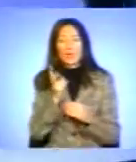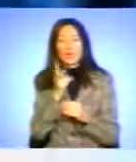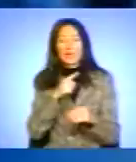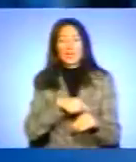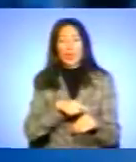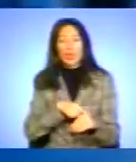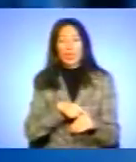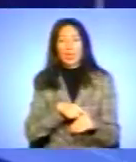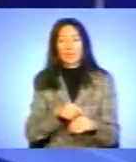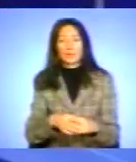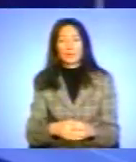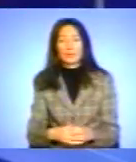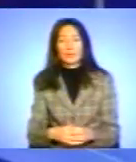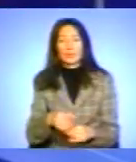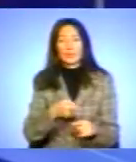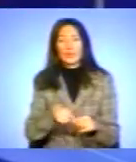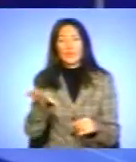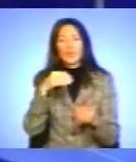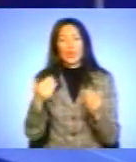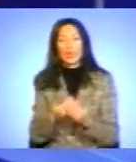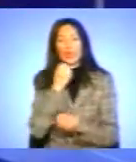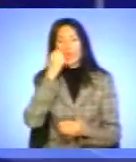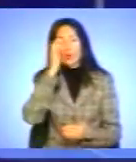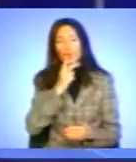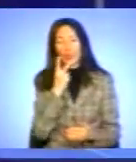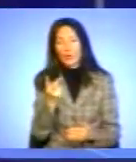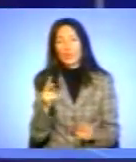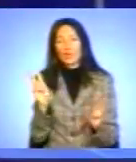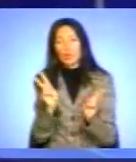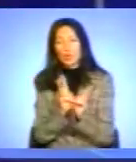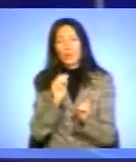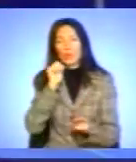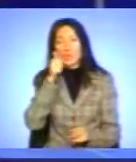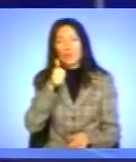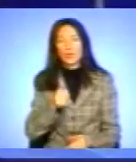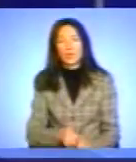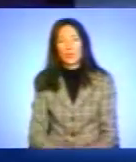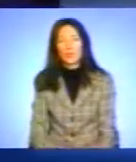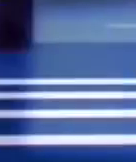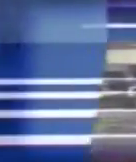Це всі новини. Дякую, що дивилися, і зустрінемось завтра.